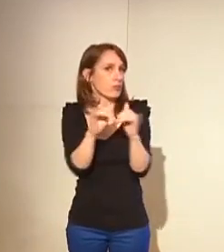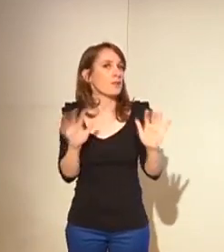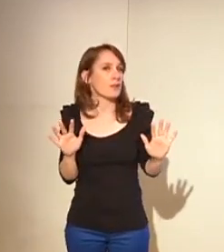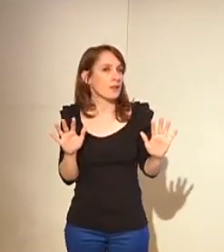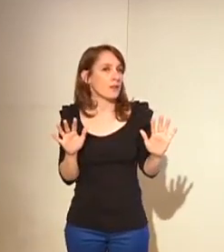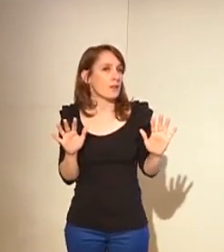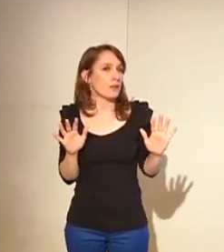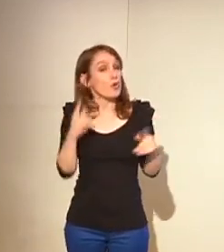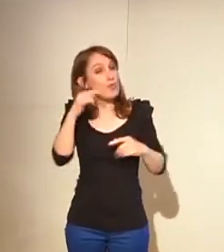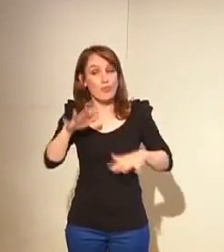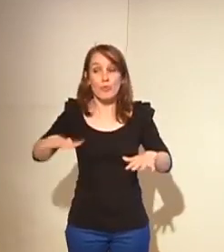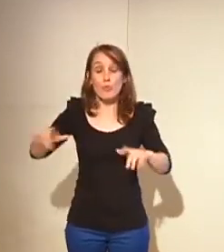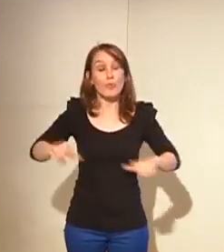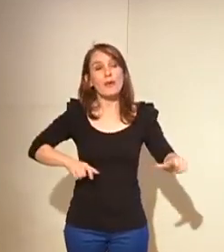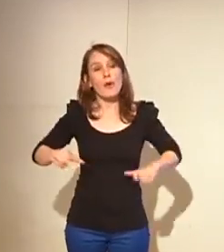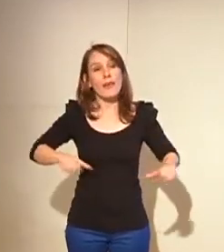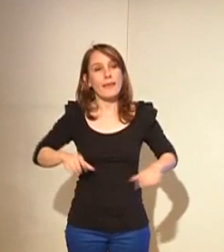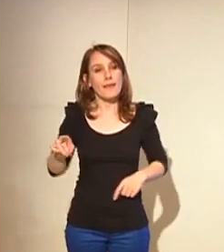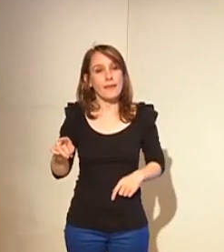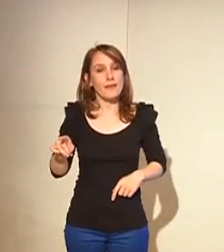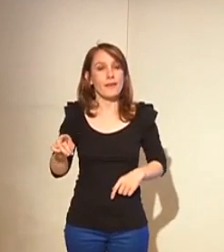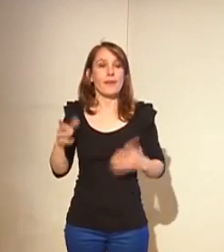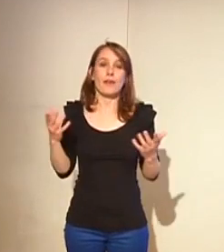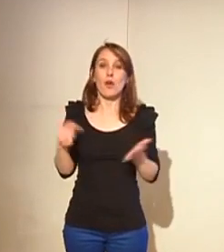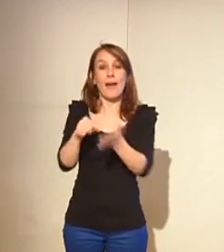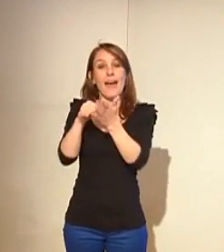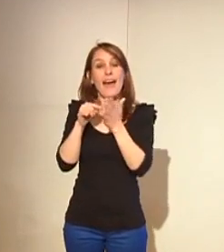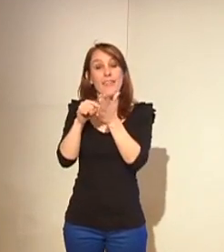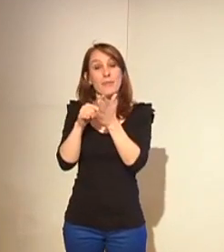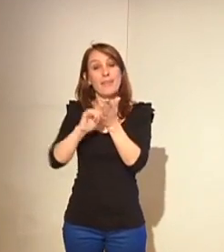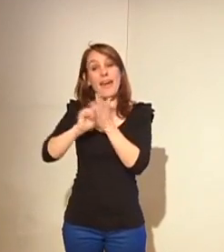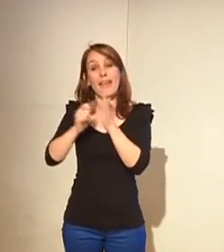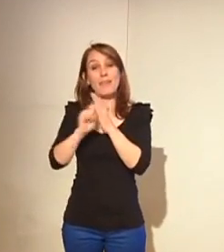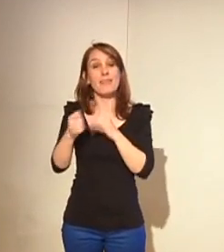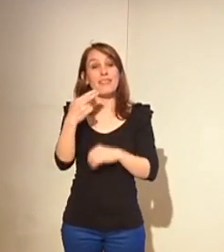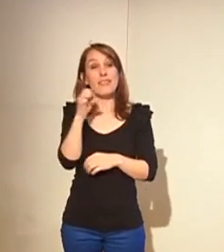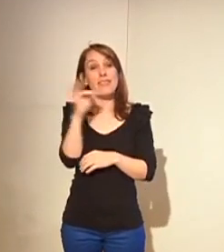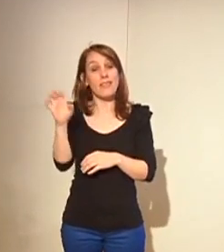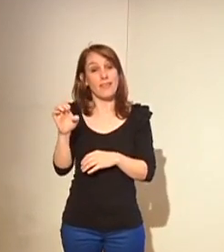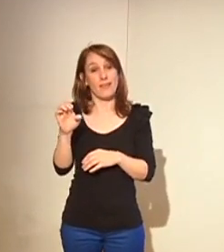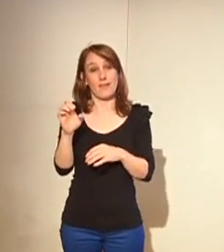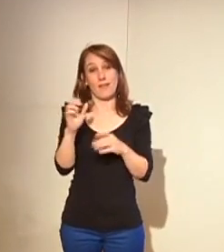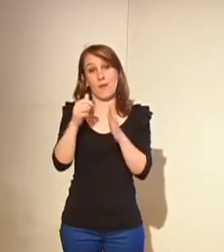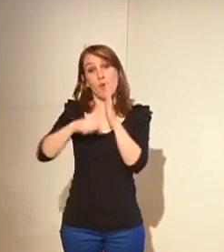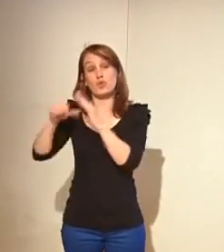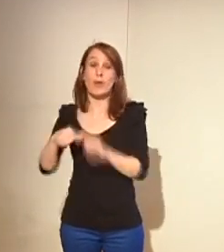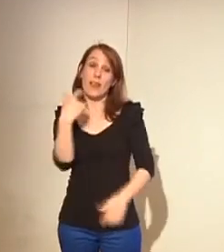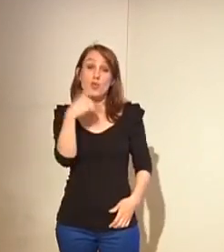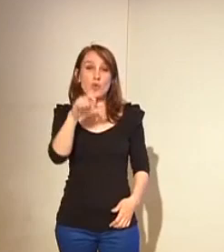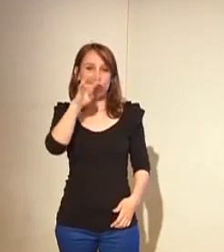qui concerne nos collègues nous touchons une indemnité nette mensuelle de 246 € donc